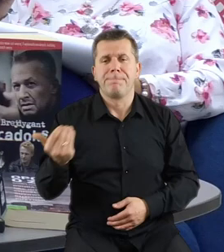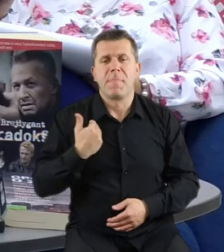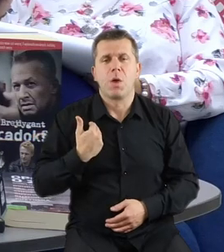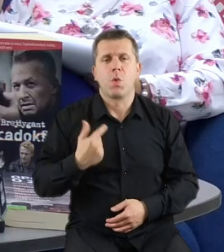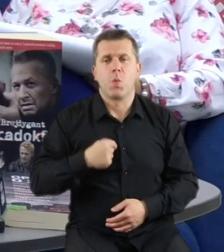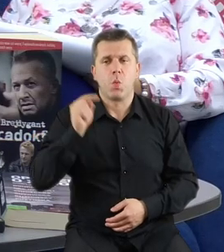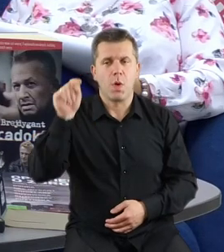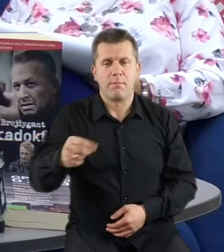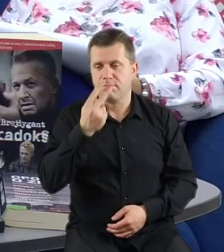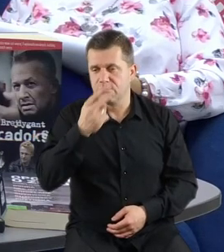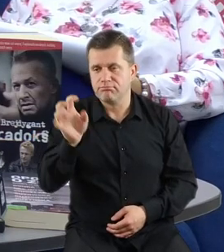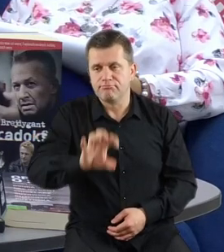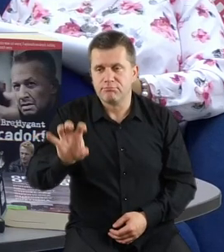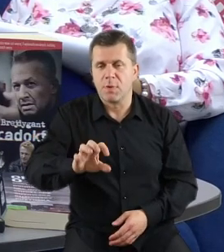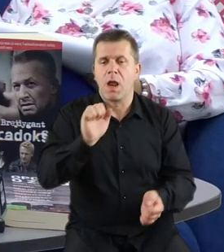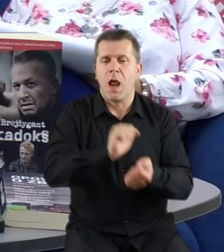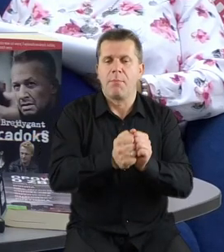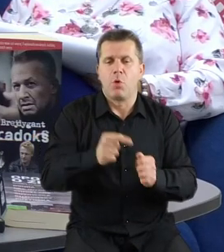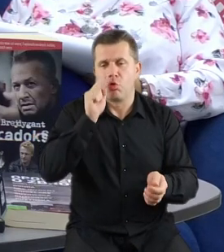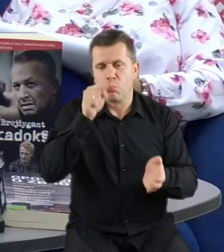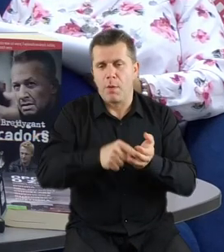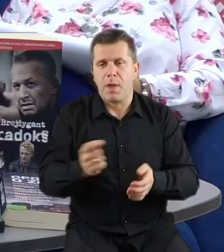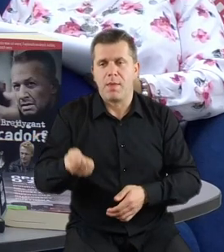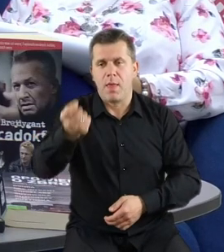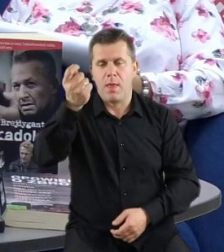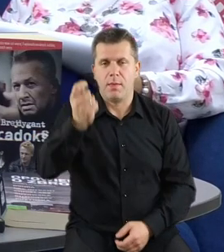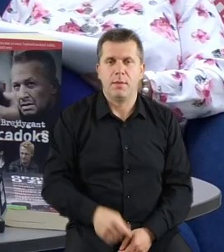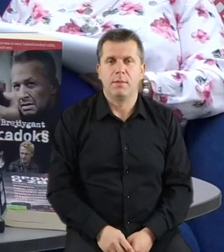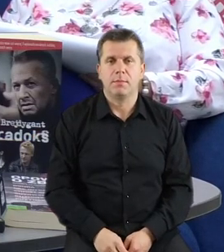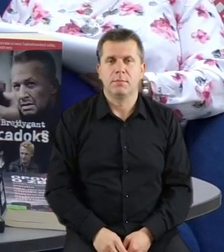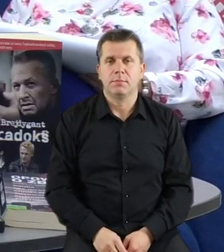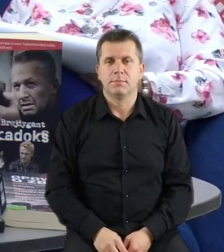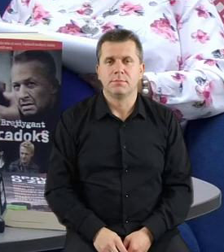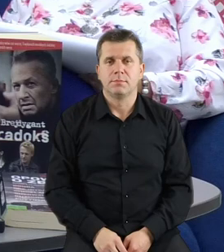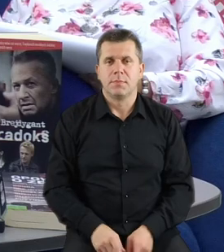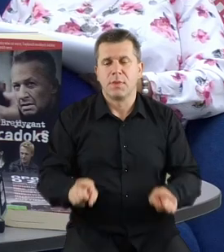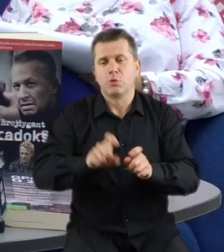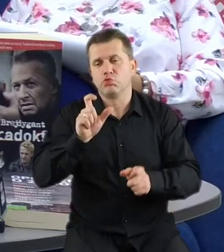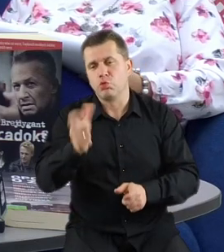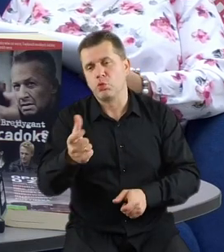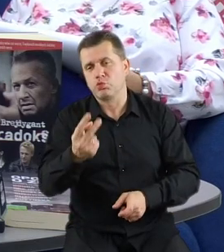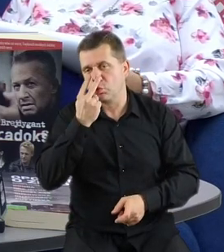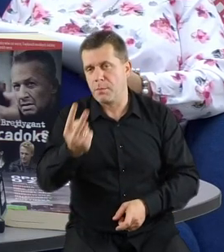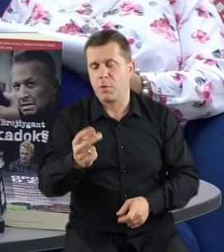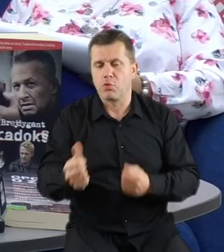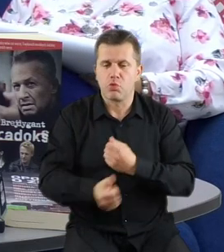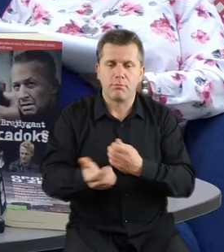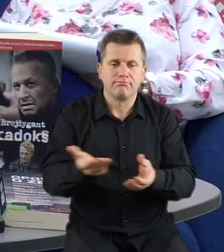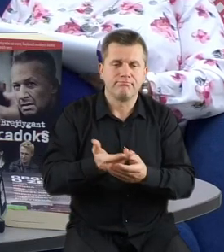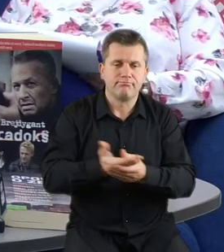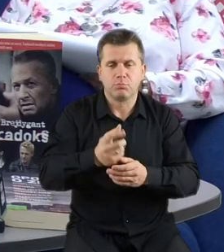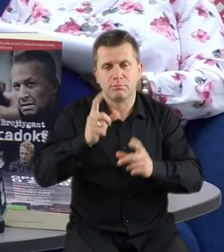w której byłem, albo jadę. No zdarza mi się pojechać, też coś sobie w związku